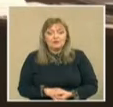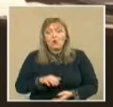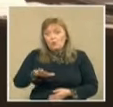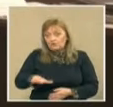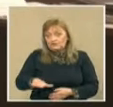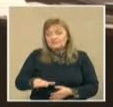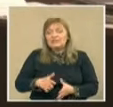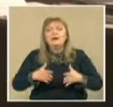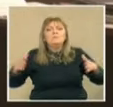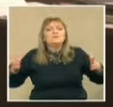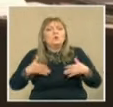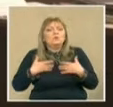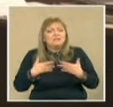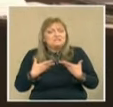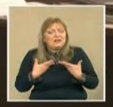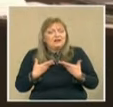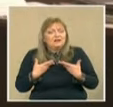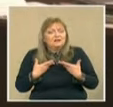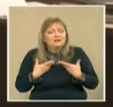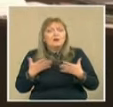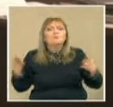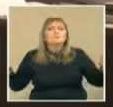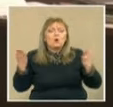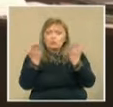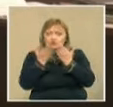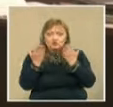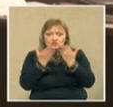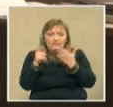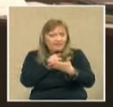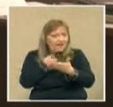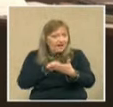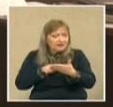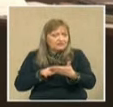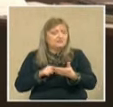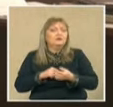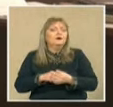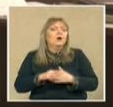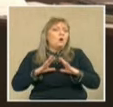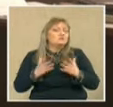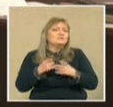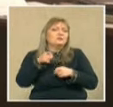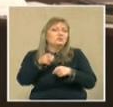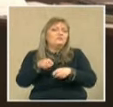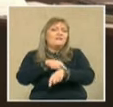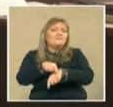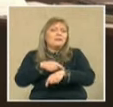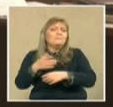Дете много исках, много четях, по това време се четеше много, общо взето.